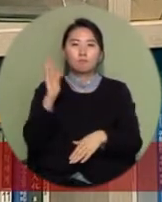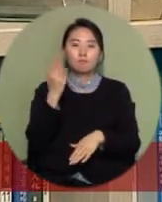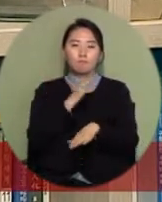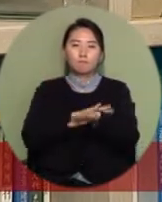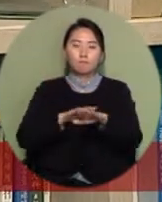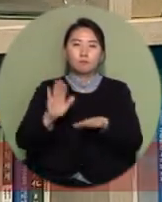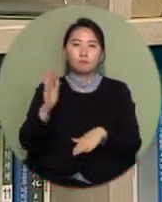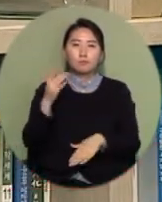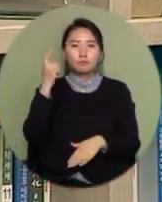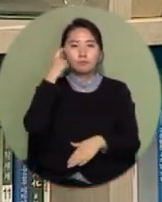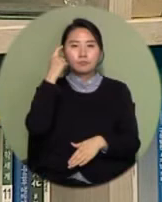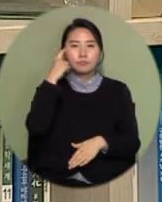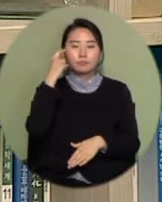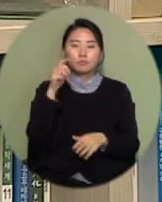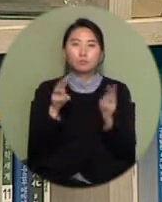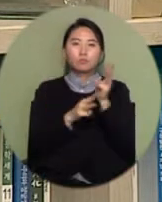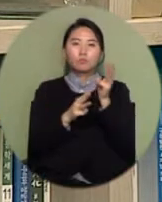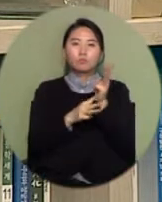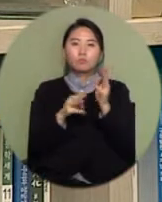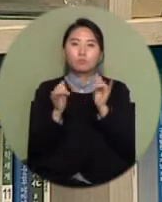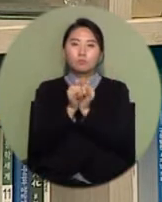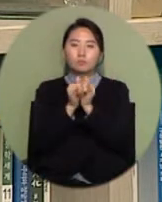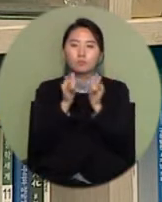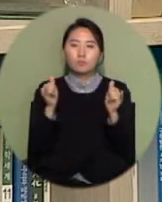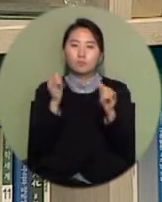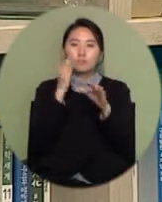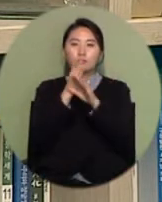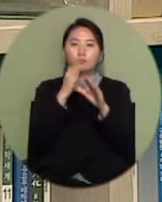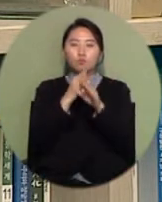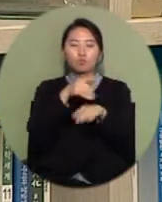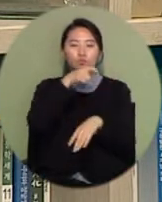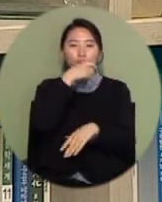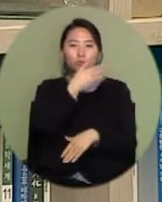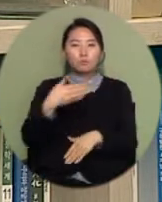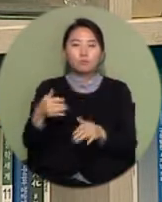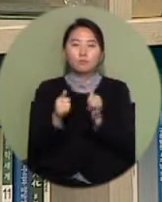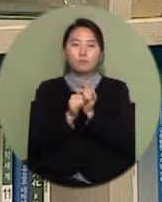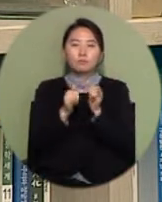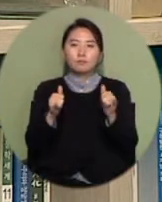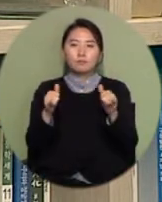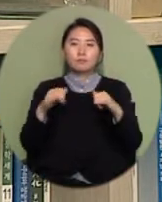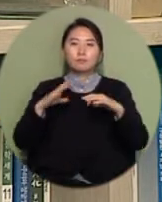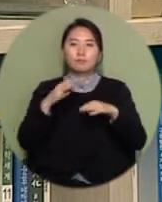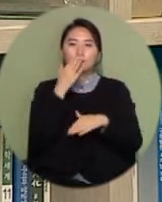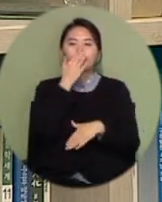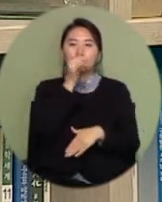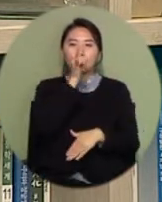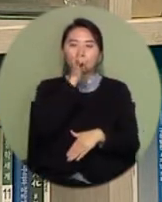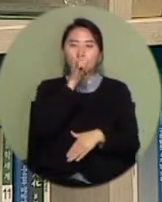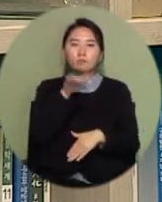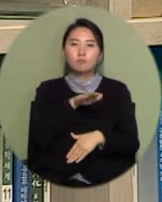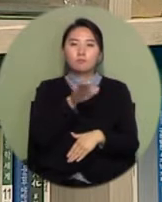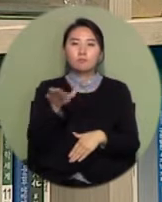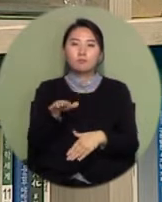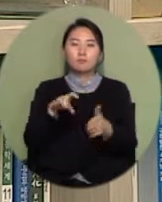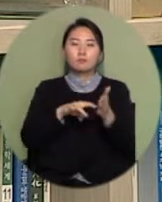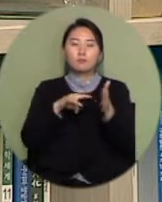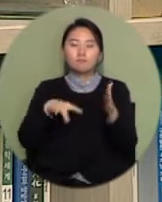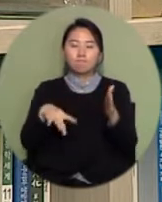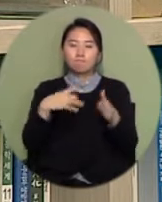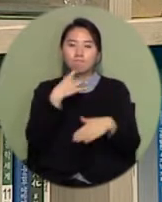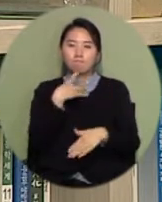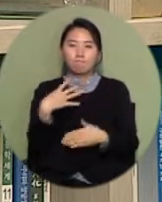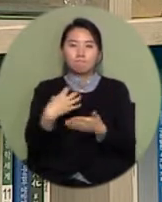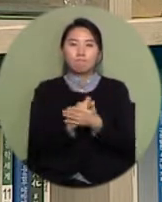생각을 합니다 중랑구 사람들 가운데 중 물결 랑 사람들이 자랑스러울 수 있도록 우리가 는 세금 만큼만